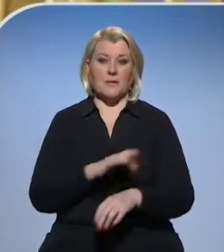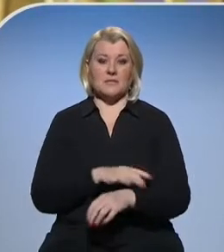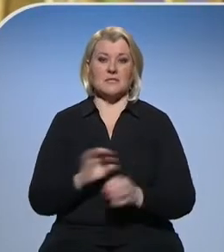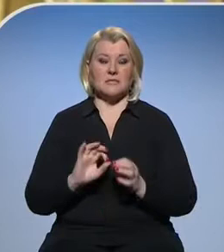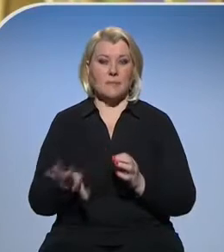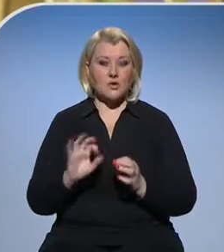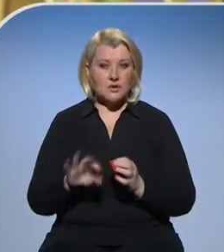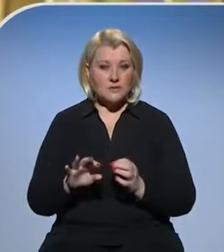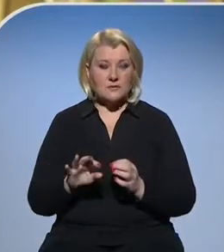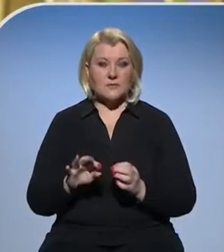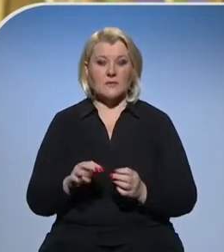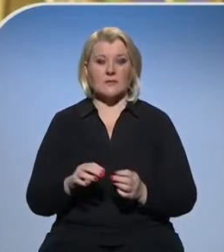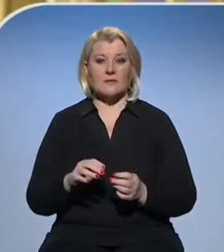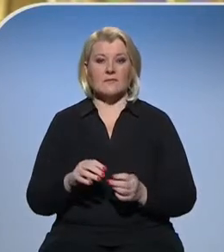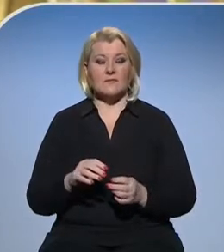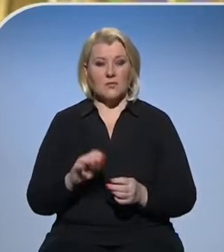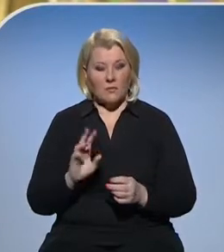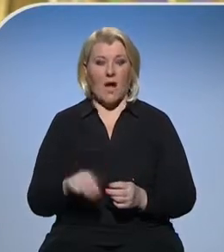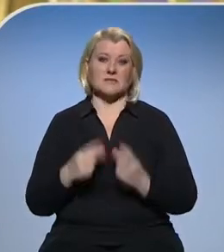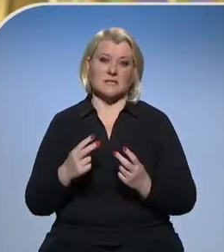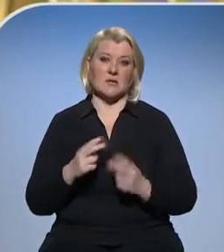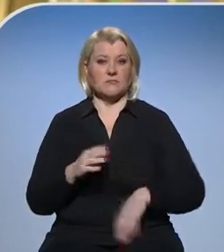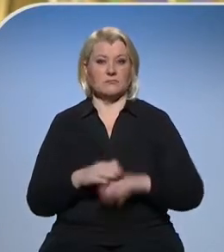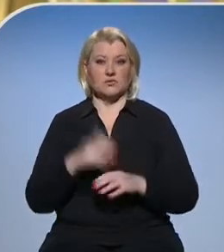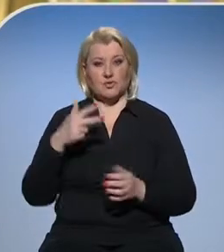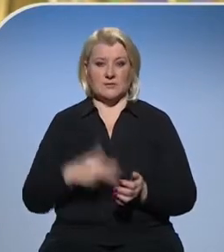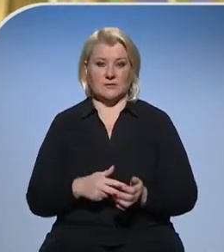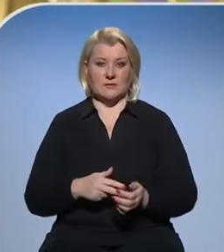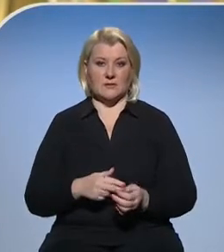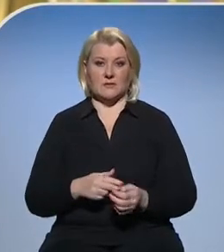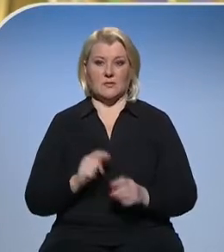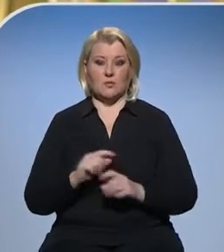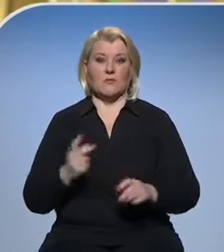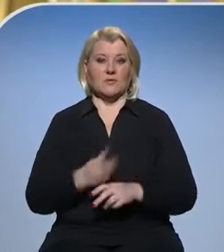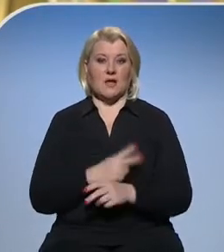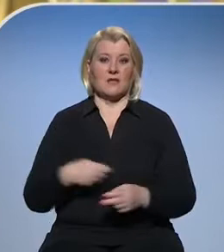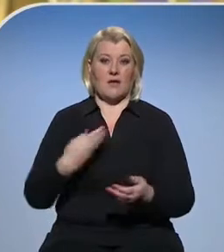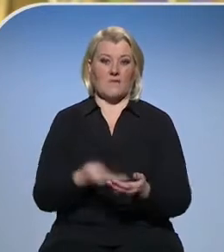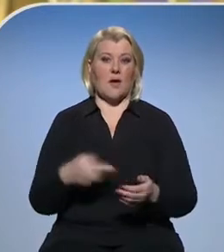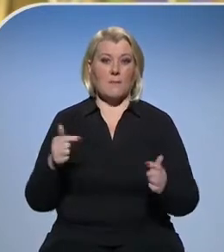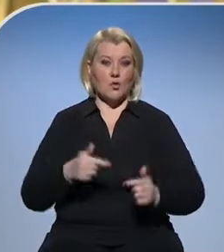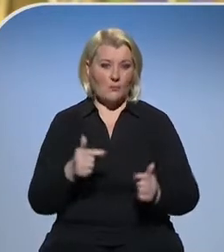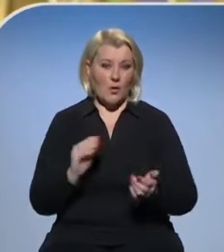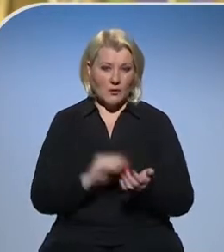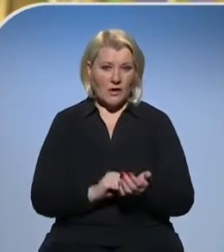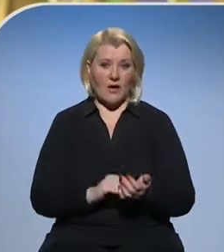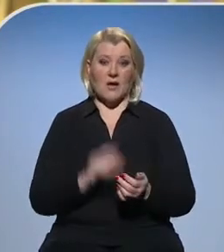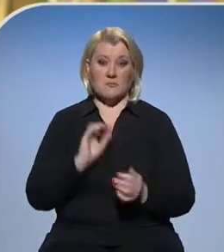spoření vlastně se vyplatí do těch tří. Do těch tří tisíc, kde vám stát dává tu podporu, pak už vlastně z toho nemáte